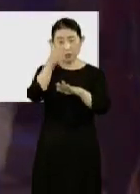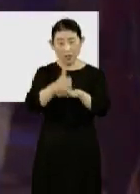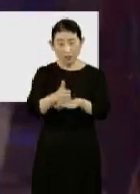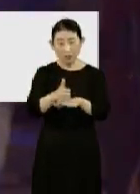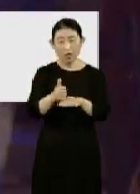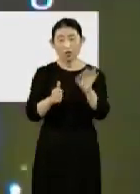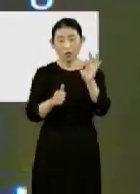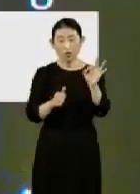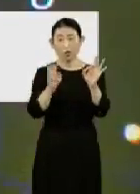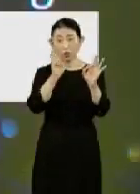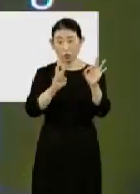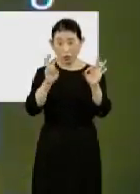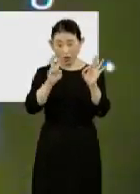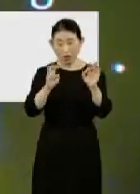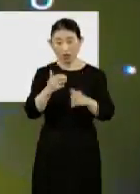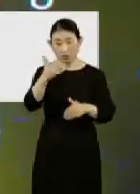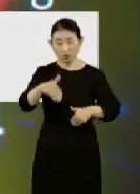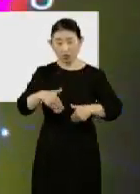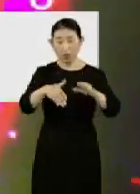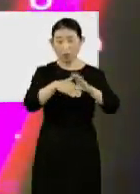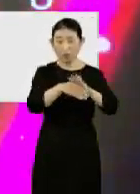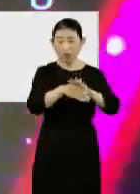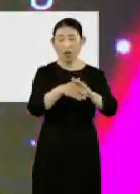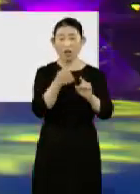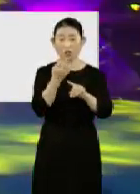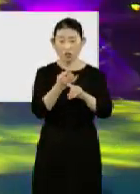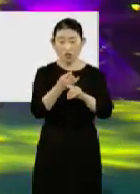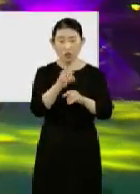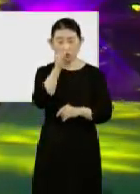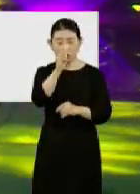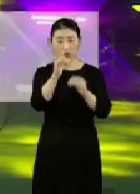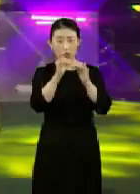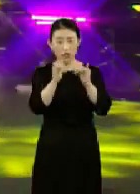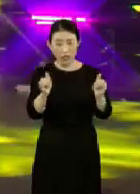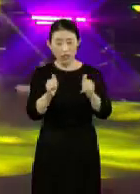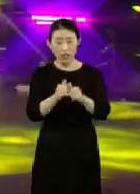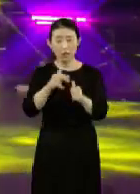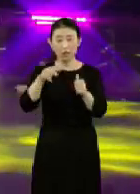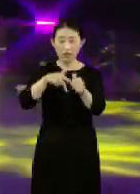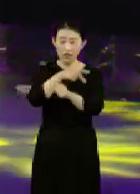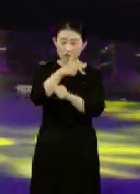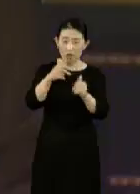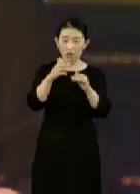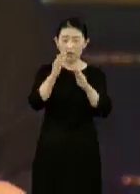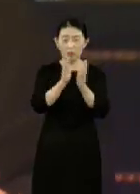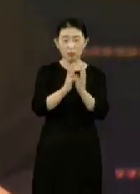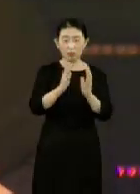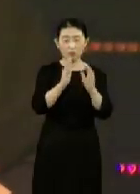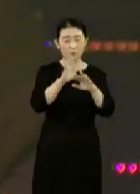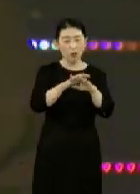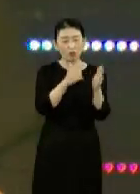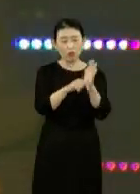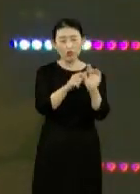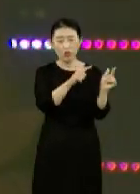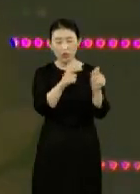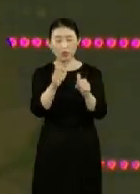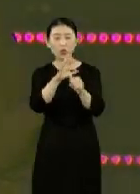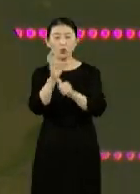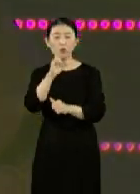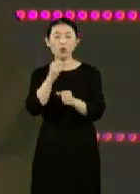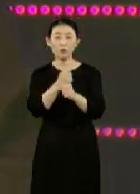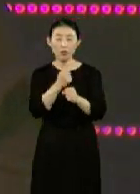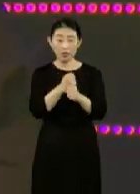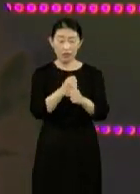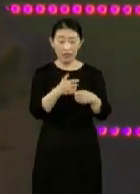오른 10곡은 충남의 문화유산과 위인, 자연과 특산물까지 노래했고 가족과 12인조